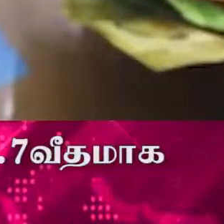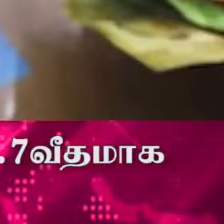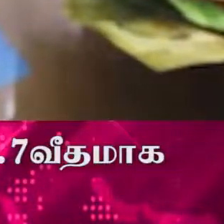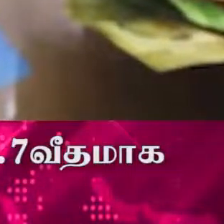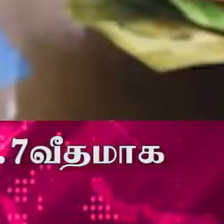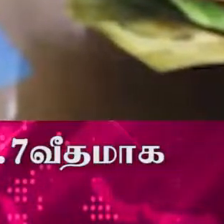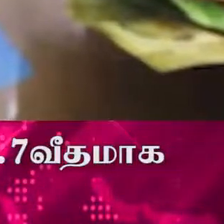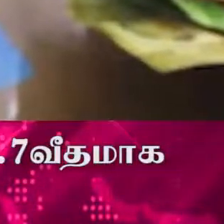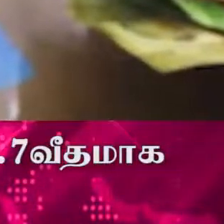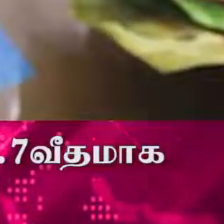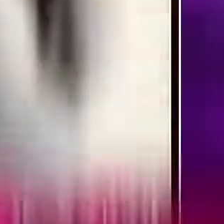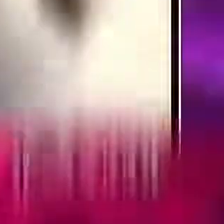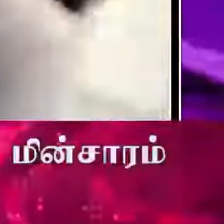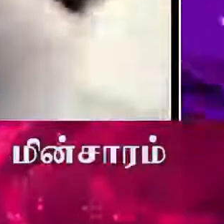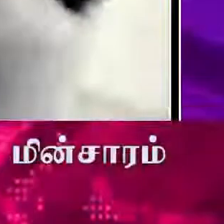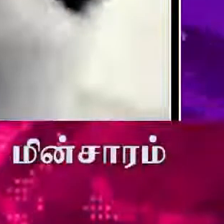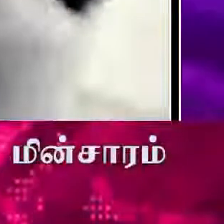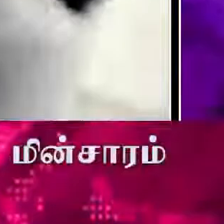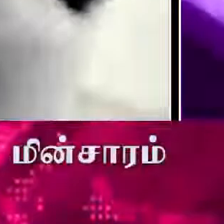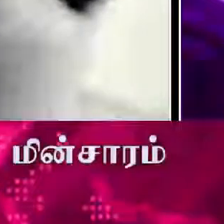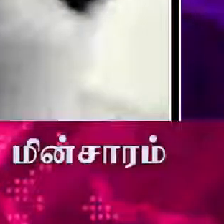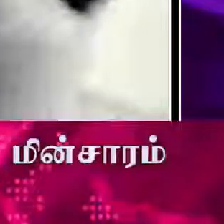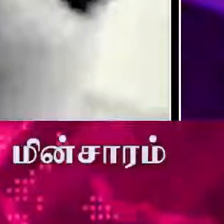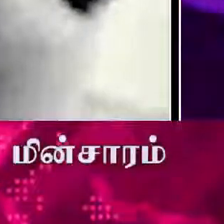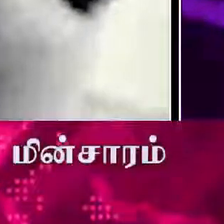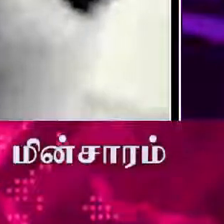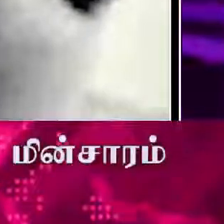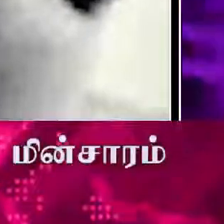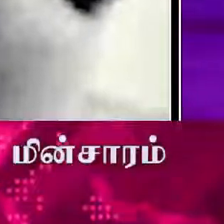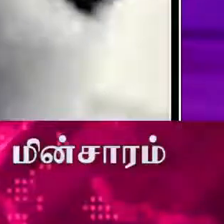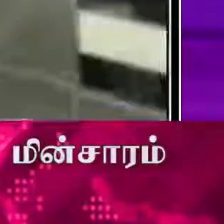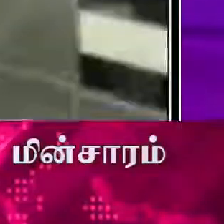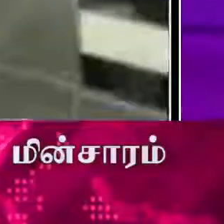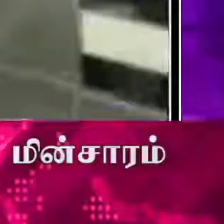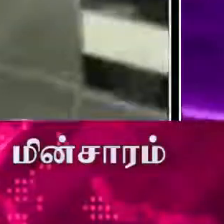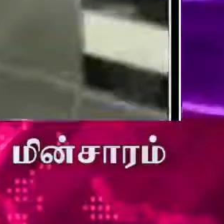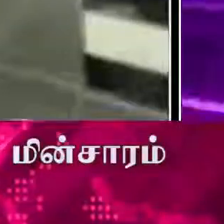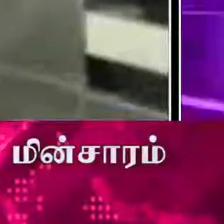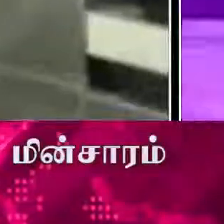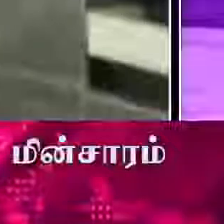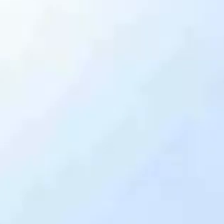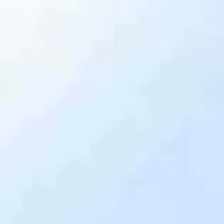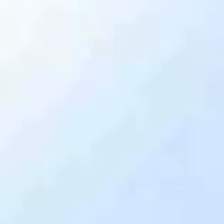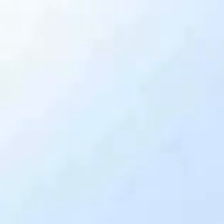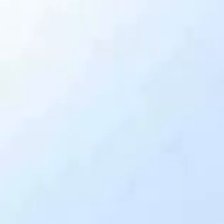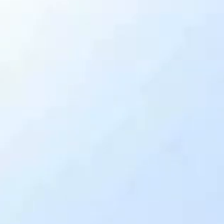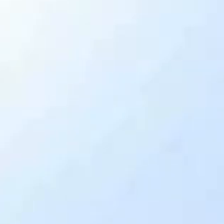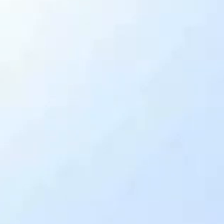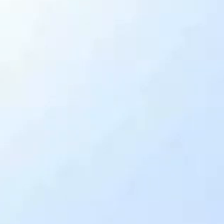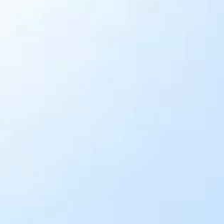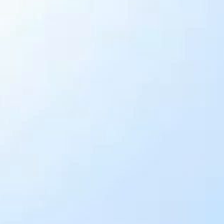1.7% குறைந்துள்ளது என தகவல். ரைஸ் குக்கரில் சோறு சமைக்க முற்பட்ட தாய் மின்சாரம் தாக்கி பலி. விஷன்